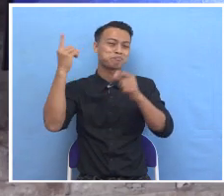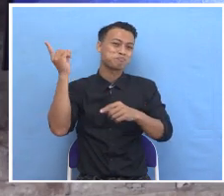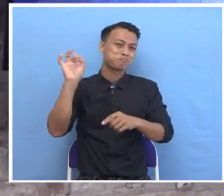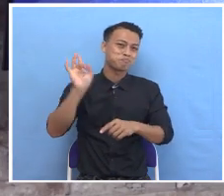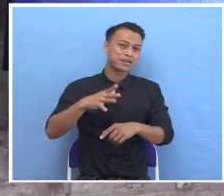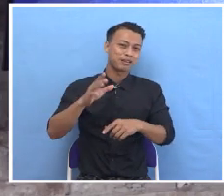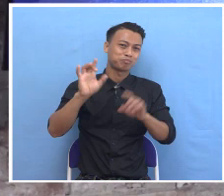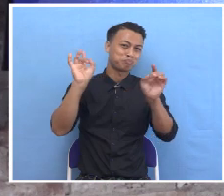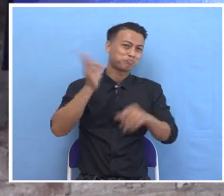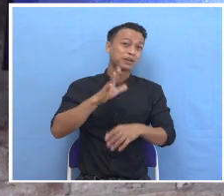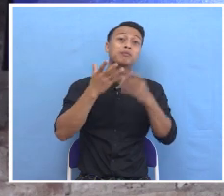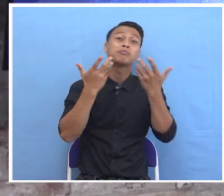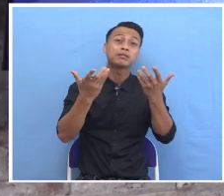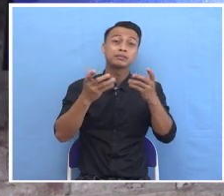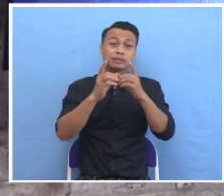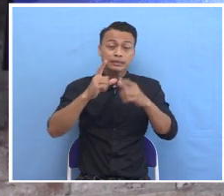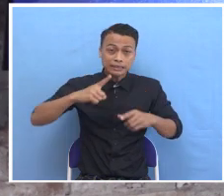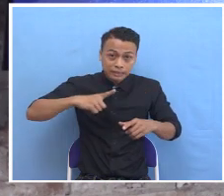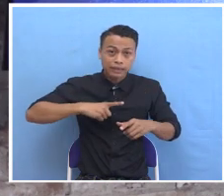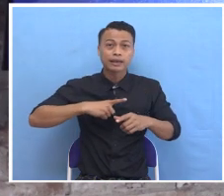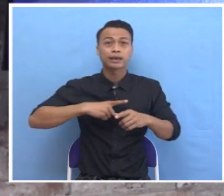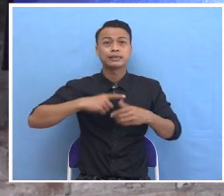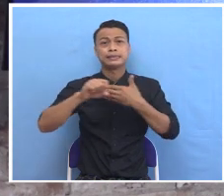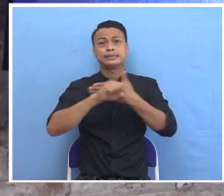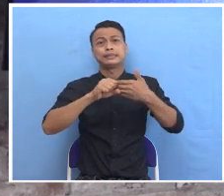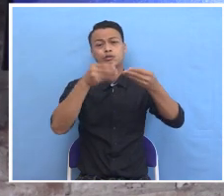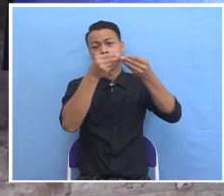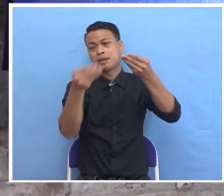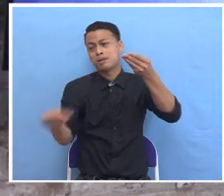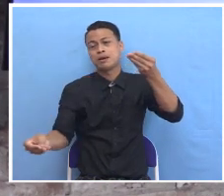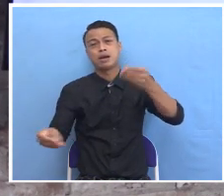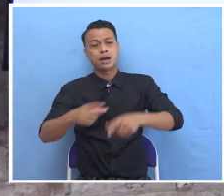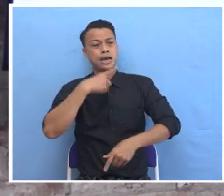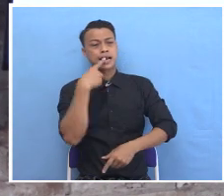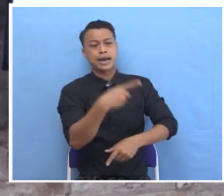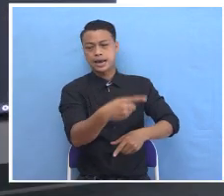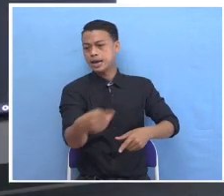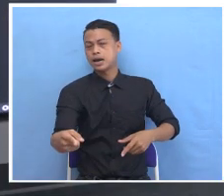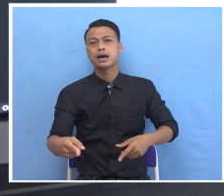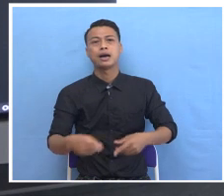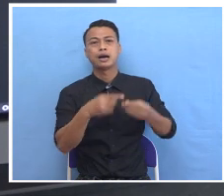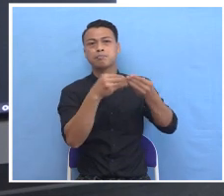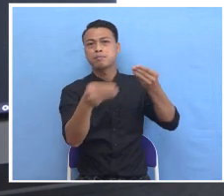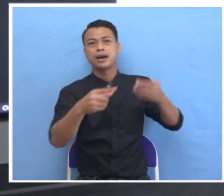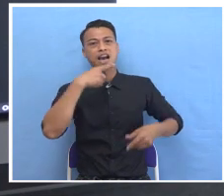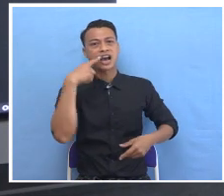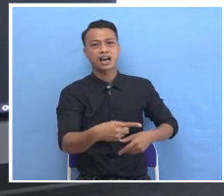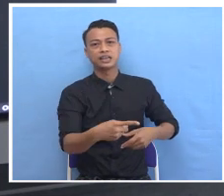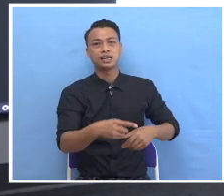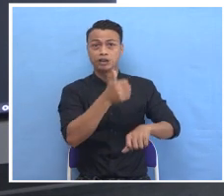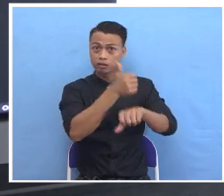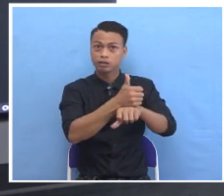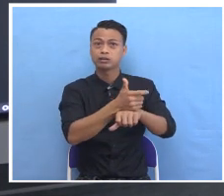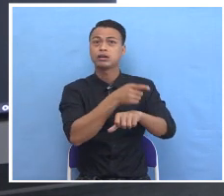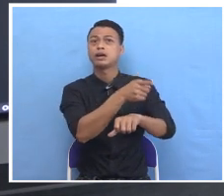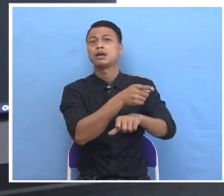ပြည်ရဲ့ခေါင်းဆောင်တစ်ပိုင်းဖြစ်နောက်တစ်ခါဒီဘက်ကအာနာယပါတီရဲ့ခေါင်းဆောင်ဟာလည်းတိုင်းပြည်ရဲ့ခေါင်းဆောင်ဖြစ်အဲ့တော့တိုင်းပြည်ရဲ့အနာဂတ်ဆုံးဖြတ်